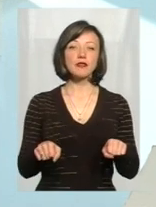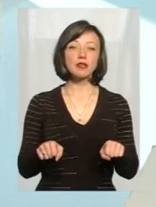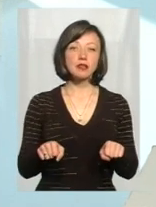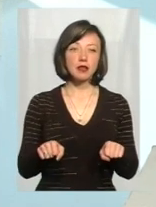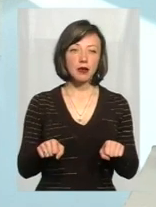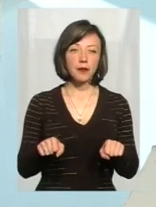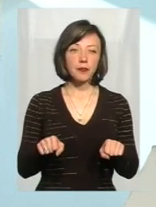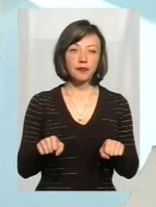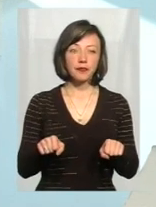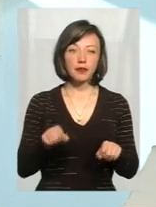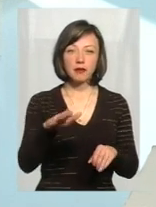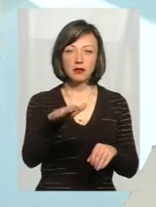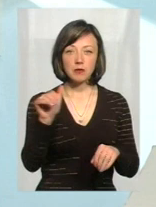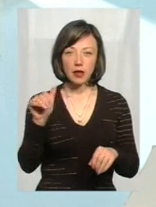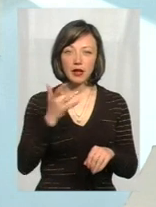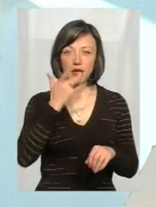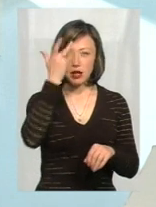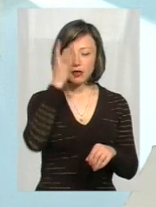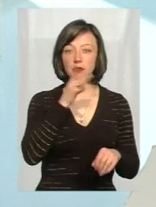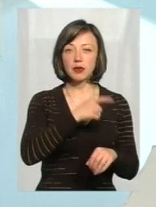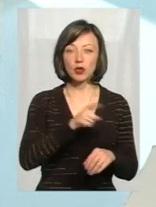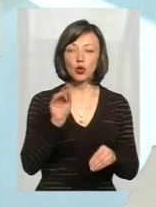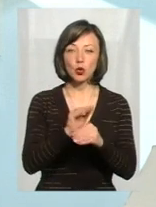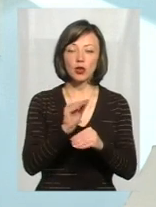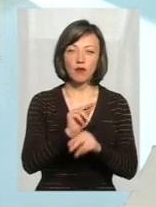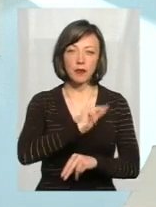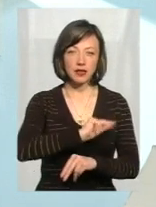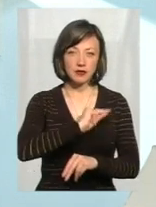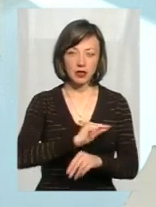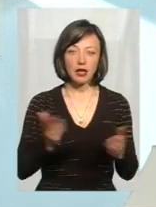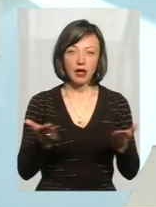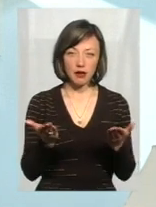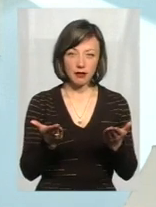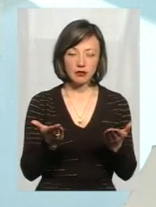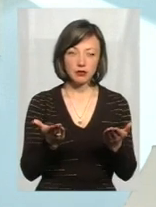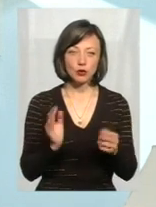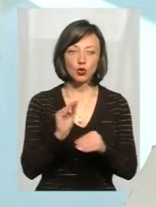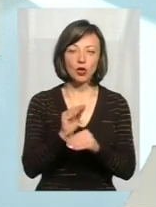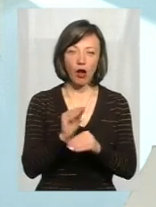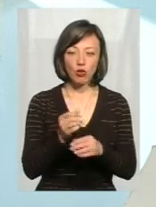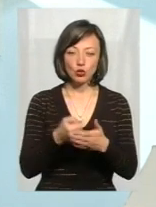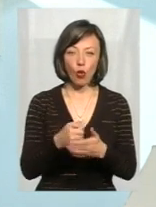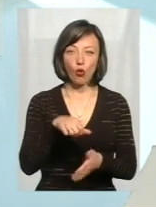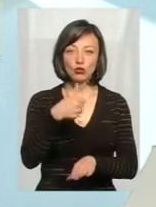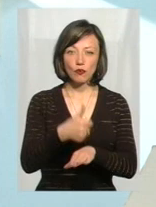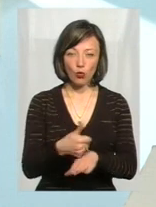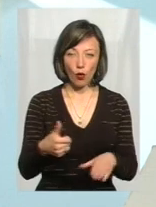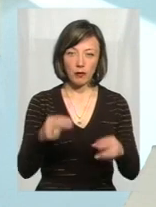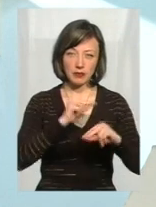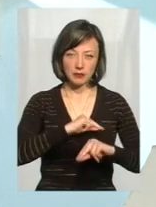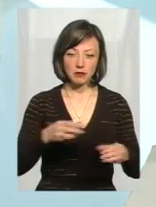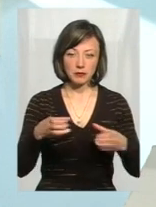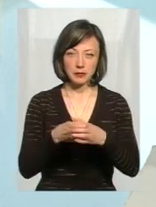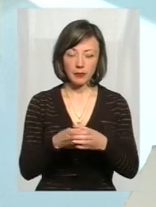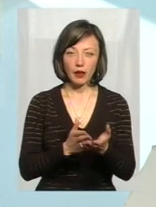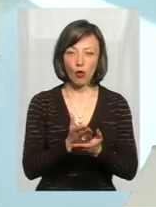наймати на літній період додатково персонал, який додачу до основного, який дає